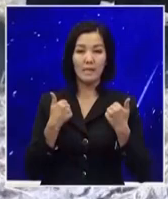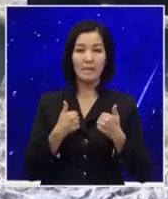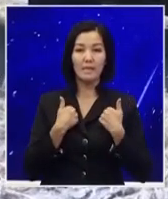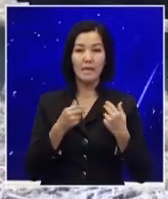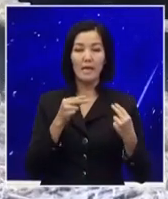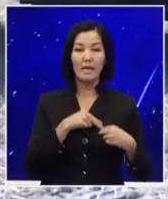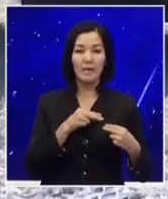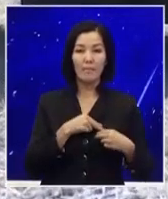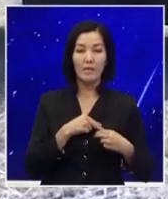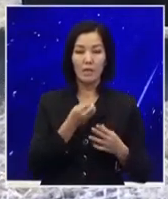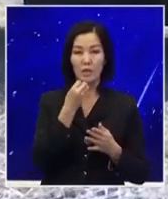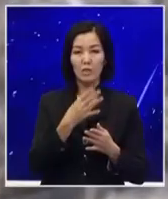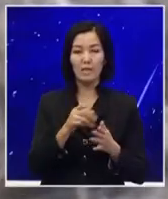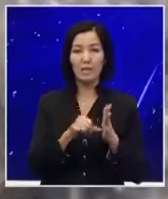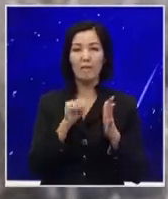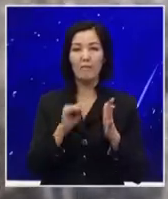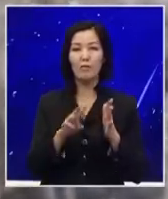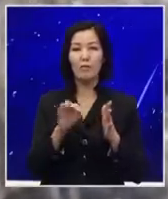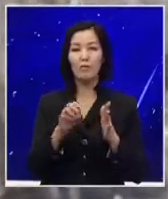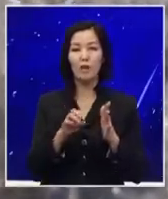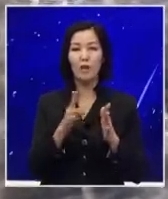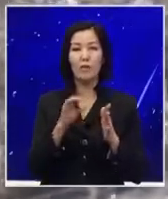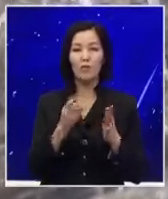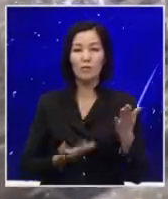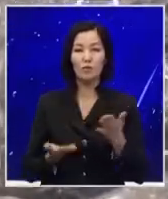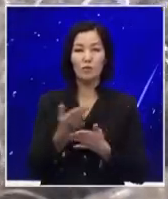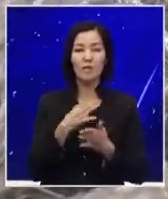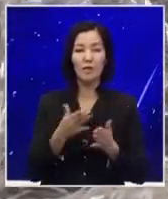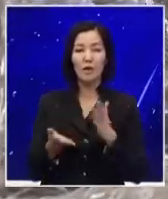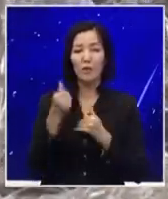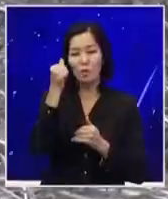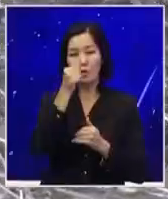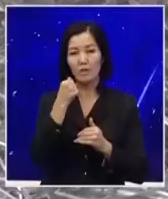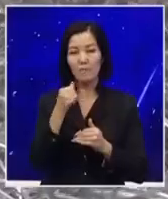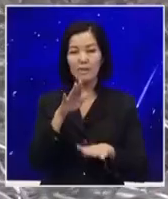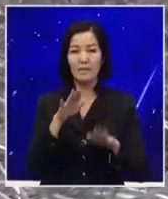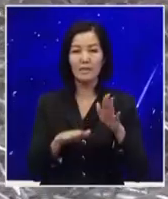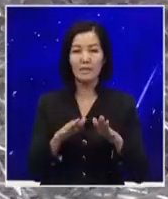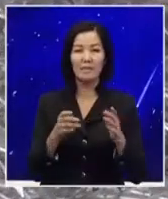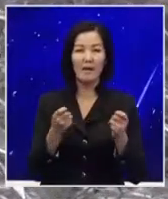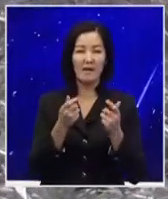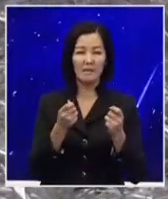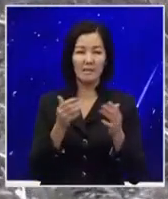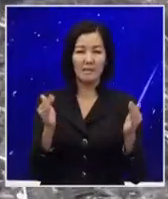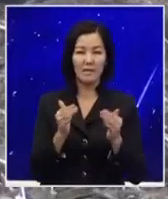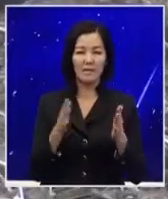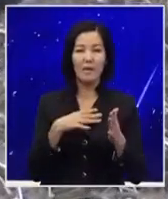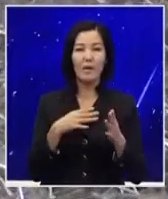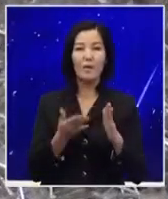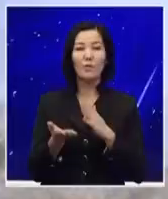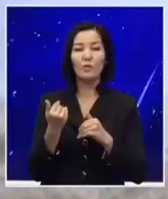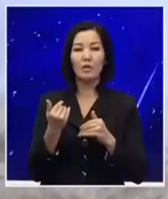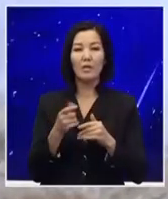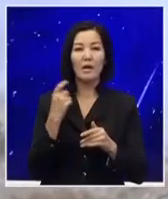Еңбектері еш кетпепті. 6 мың тоннаға жуық ақ маржан алған. Бұл өткен жылмен салыстырғанда едәуір аз дейді кәсіпкер. Өткен